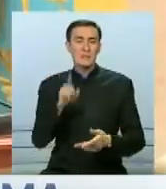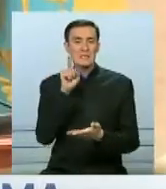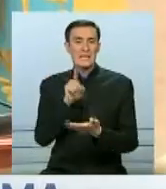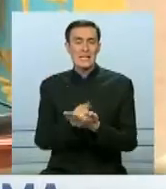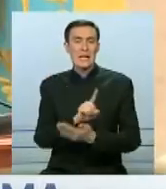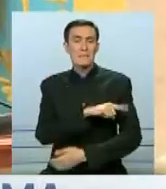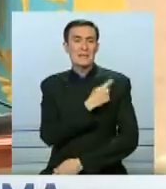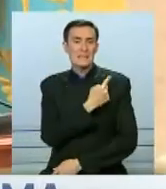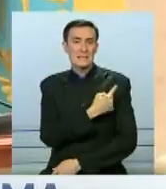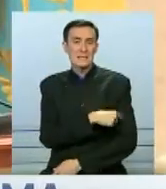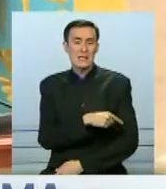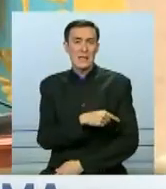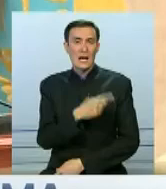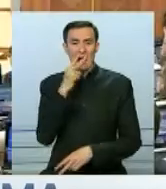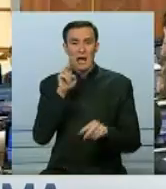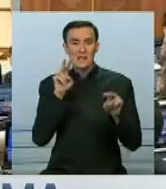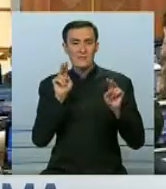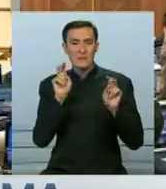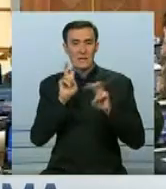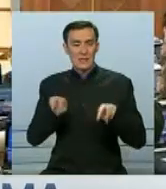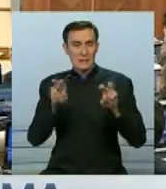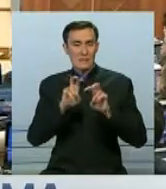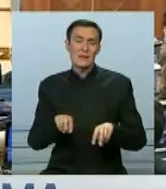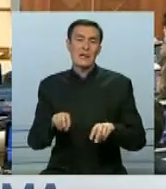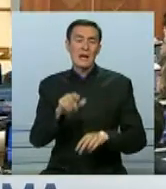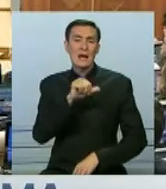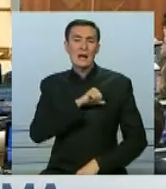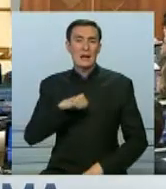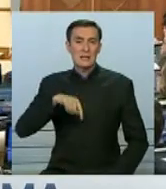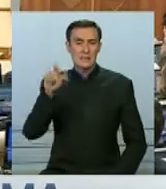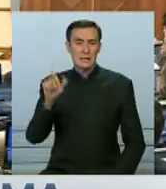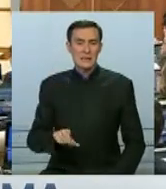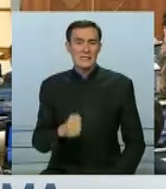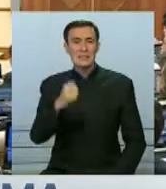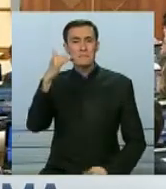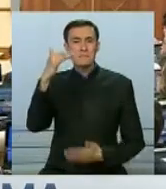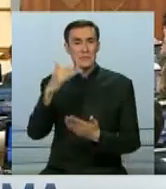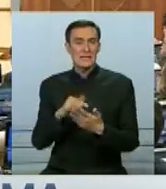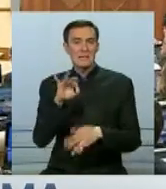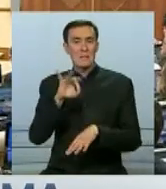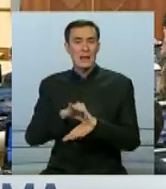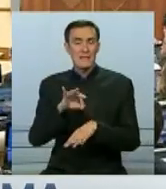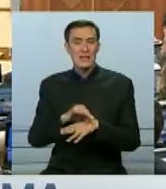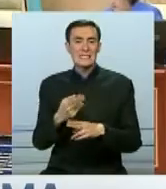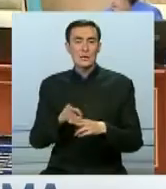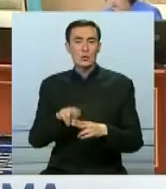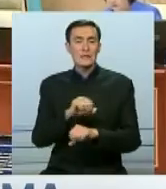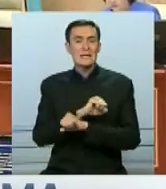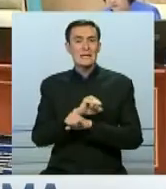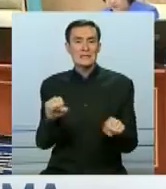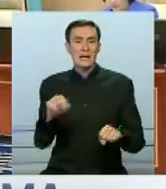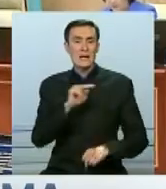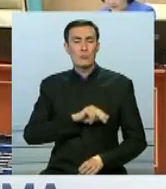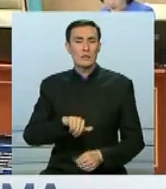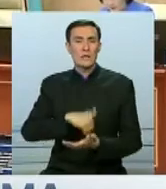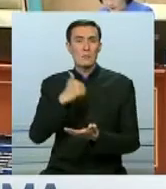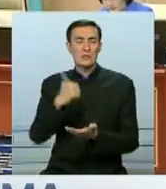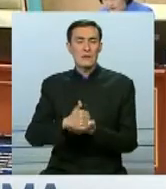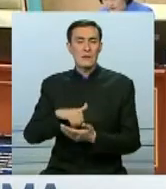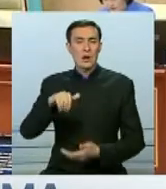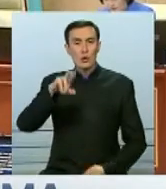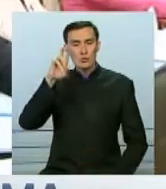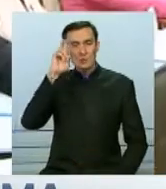обязательное медицинское освидетельствование кандидатов в президенты. Список заболеваний, с которыми нельзя претендовать на пост главы государства,